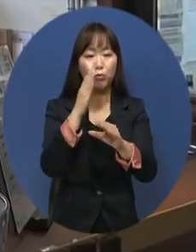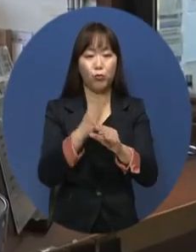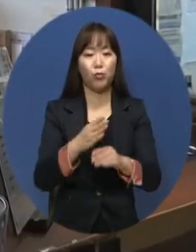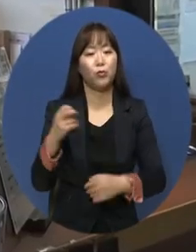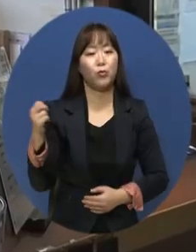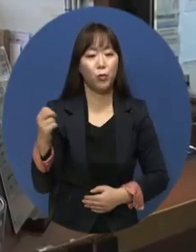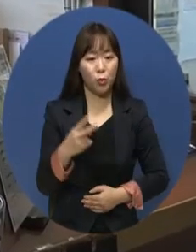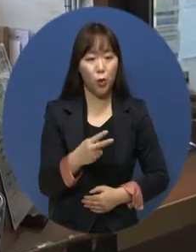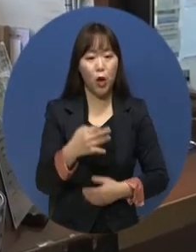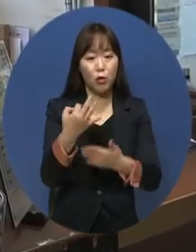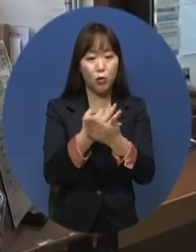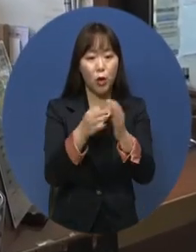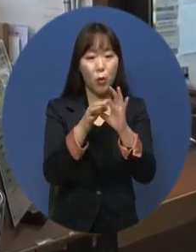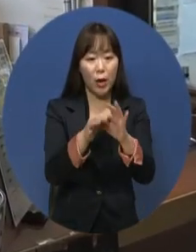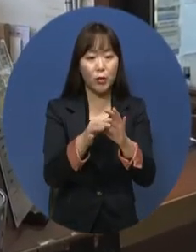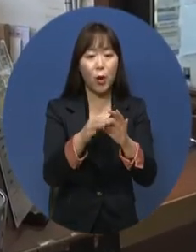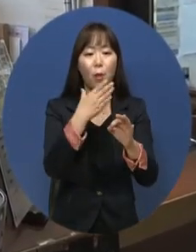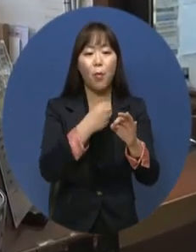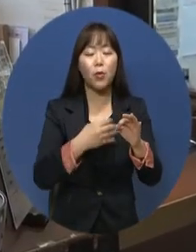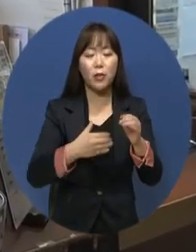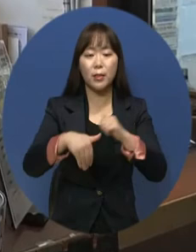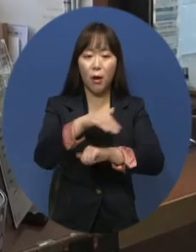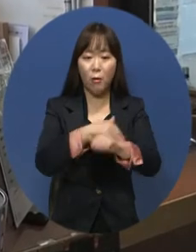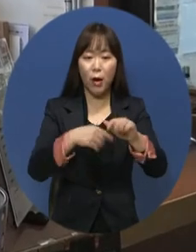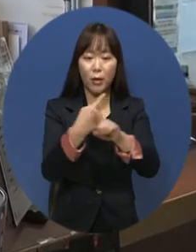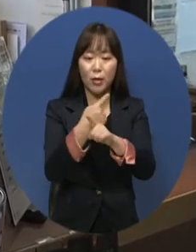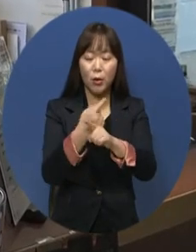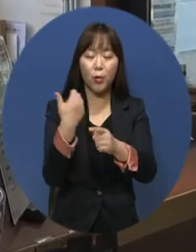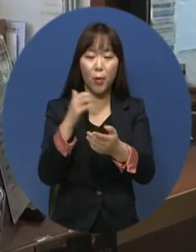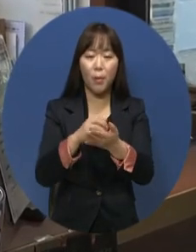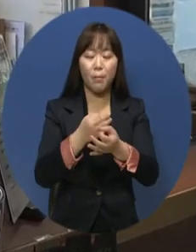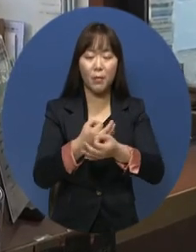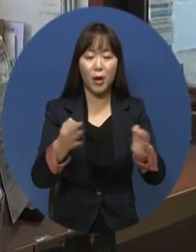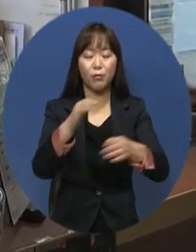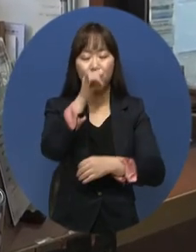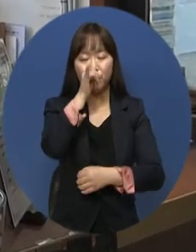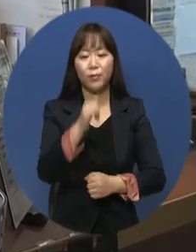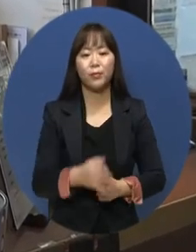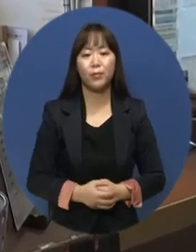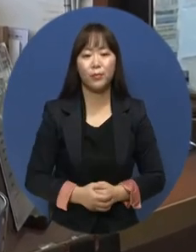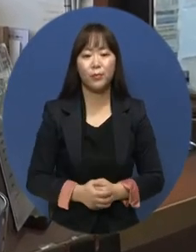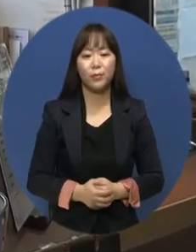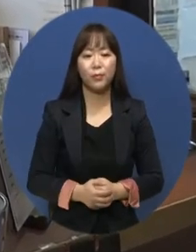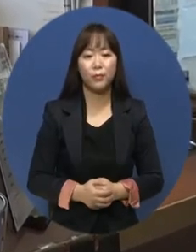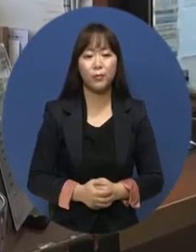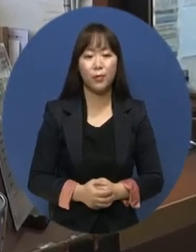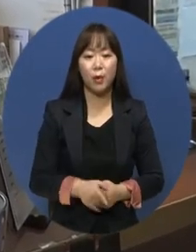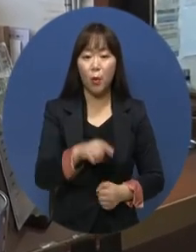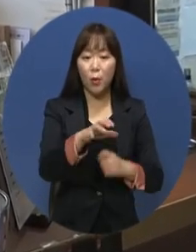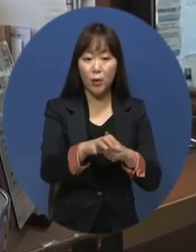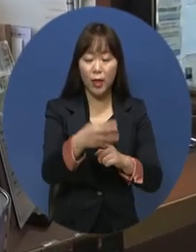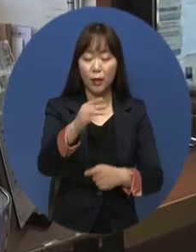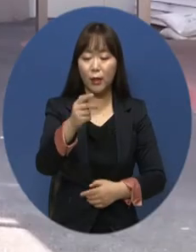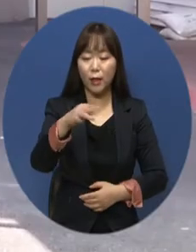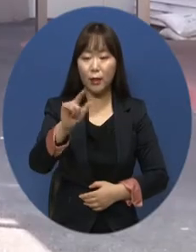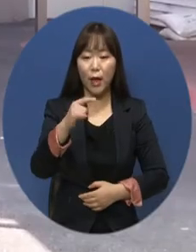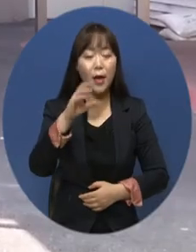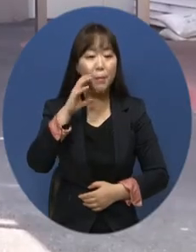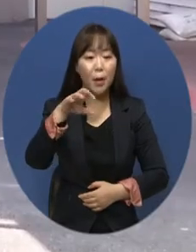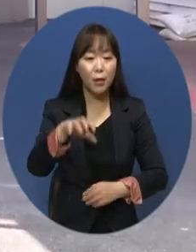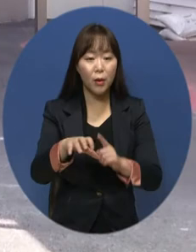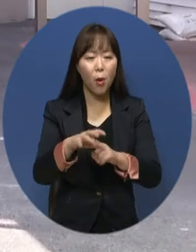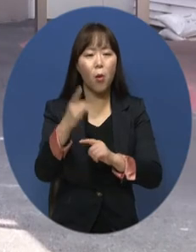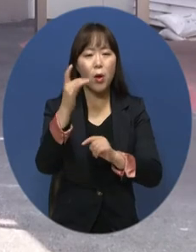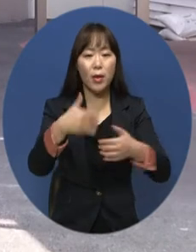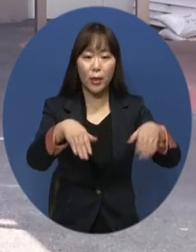있고, 수익 부분은 복지 처우 개선으로 환원하고 있습니다. 대전 면허시험장의 탄탄카페는